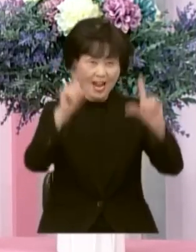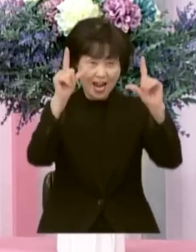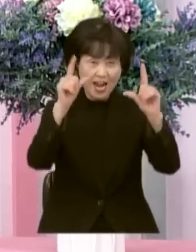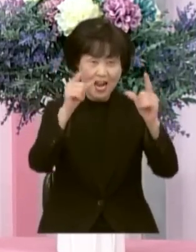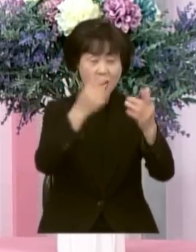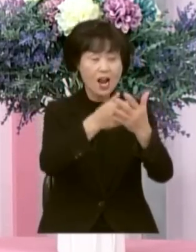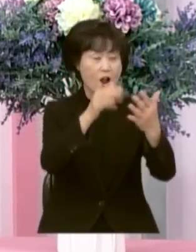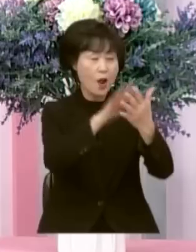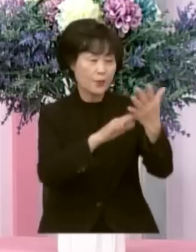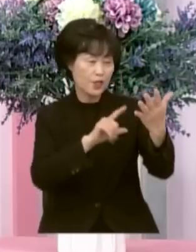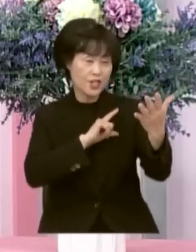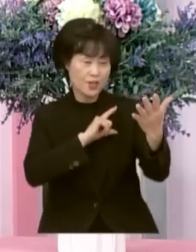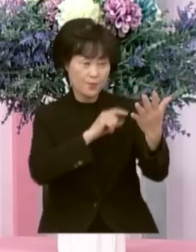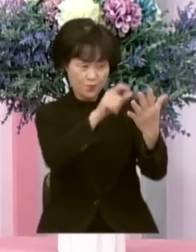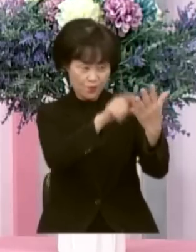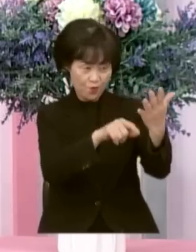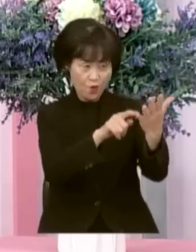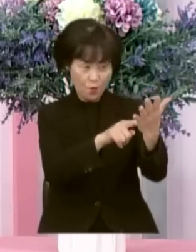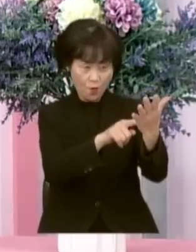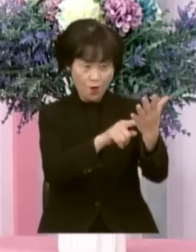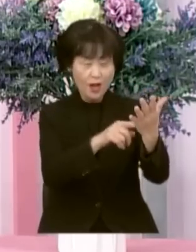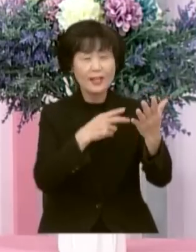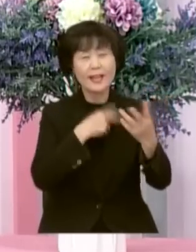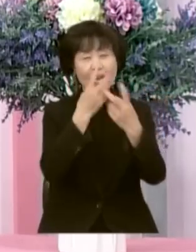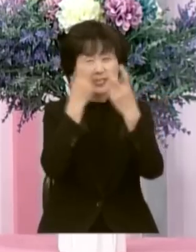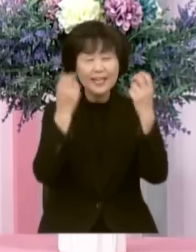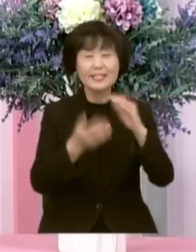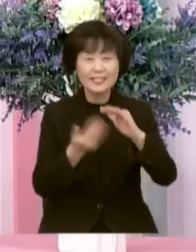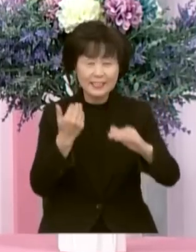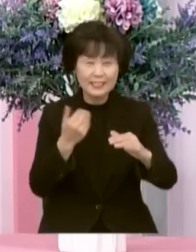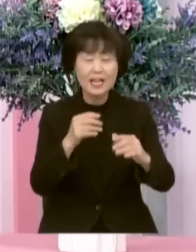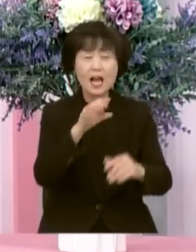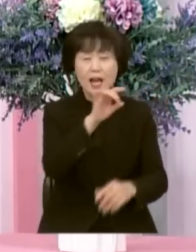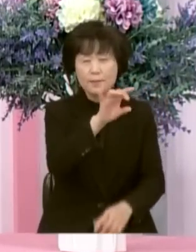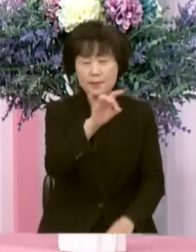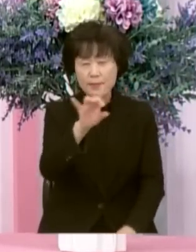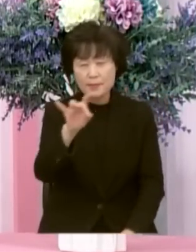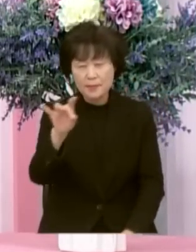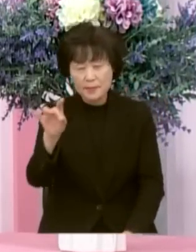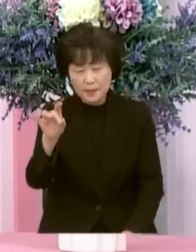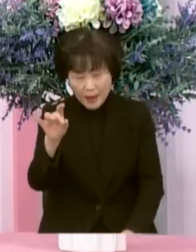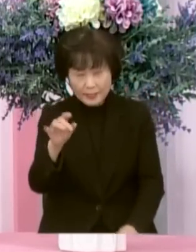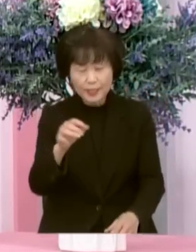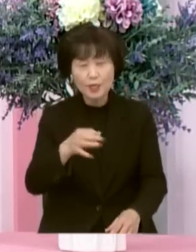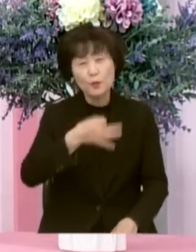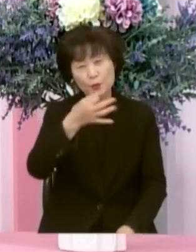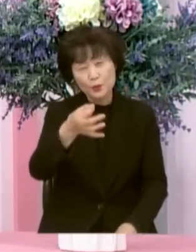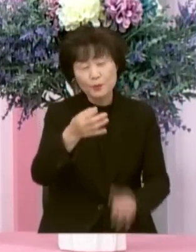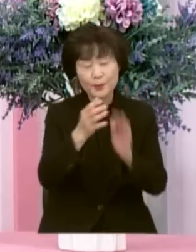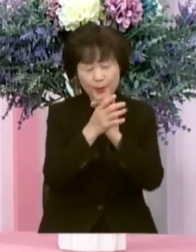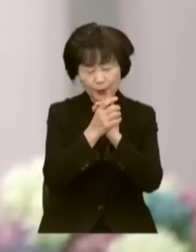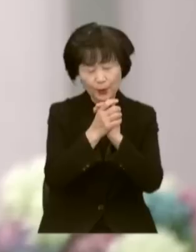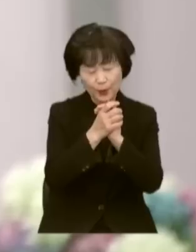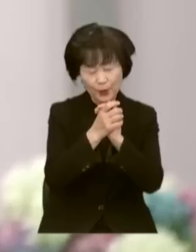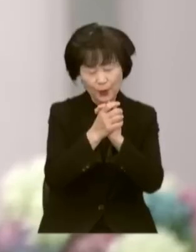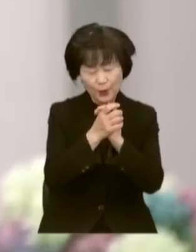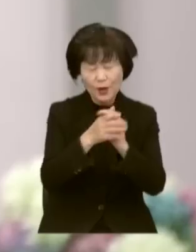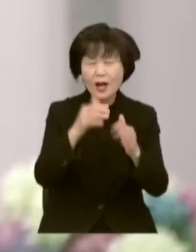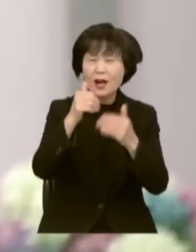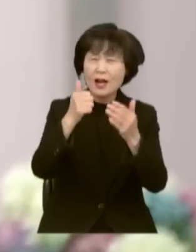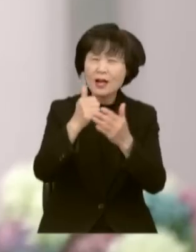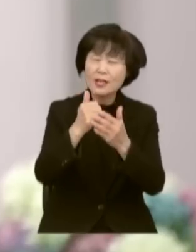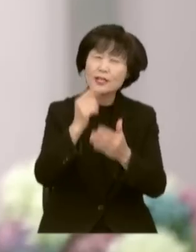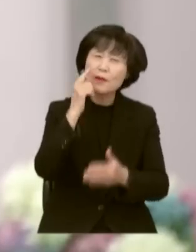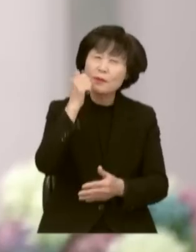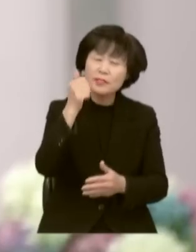놓잖아요. 그리고 자기 전에 한 명 한 명 이름을 대내이면서 기도를 해요. 간절하게